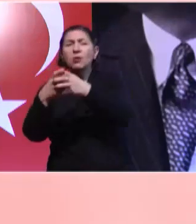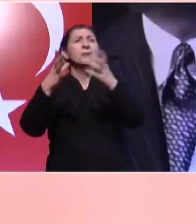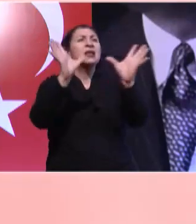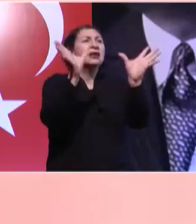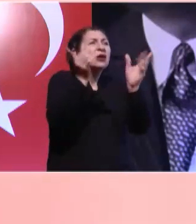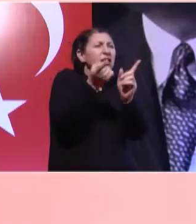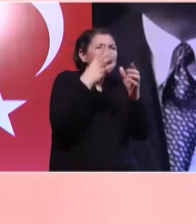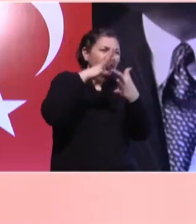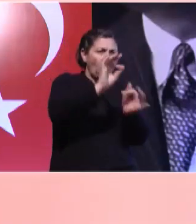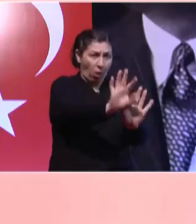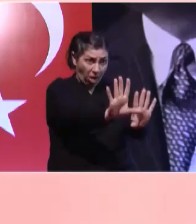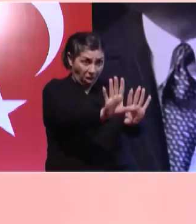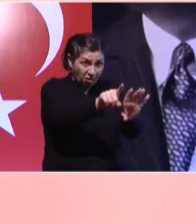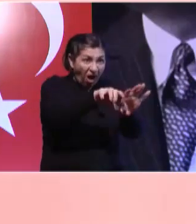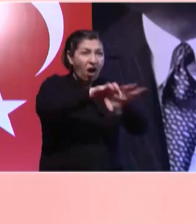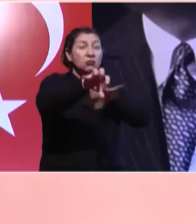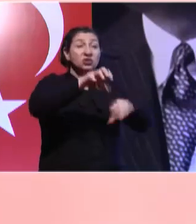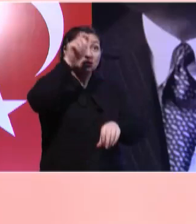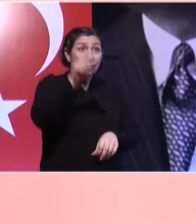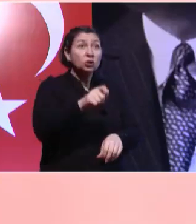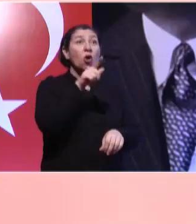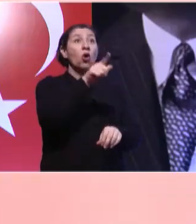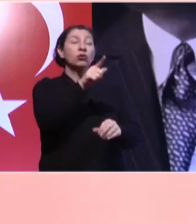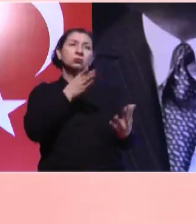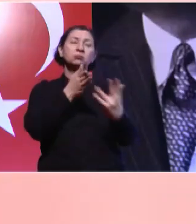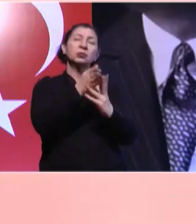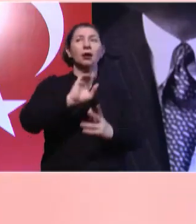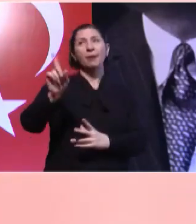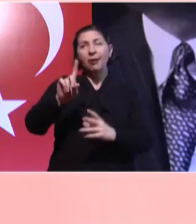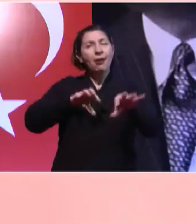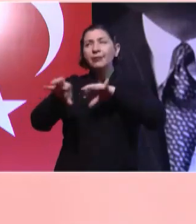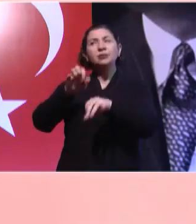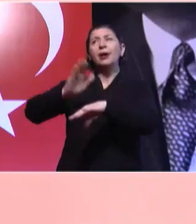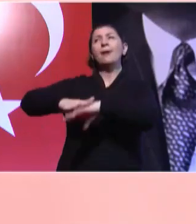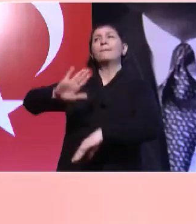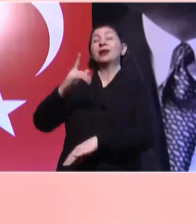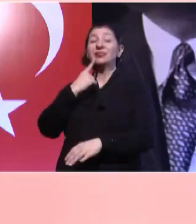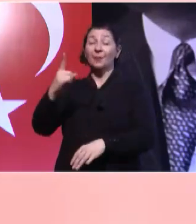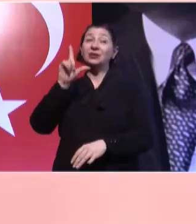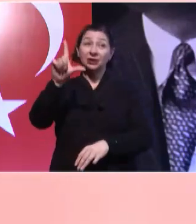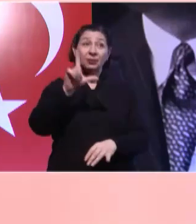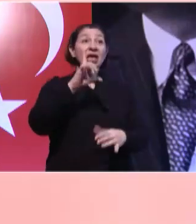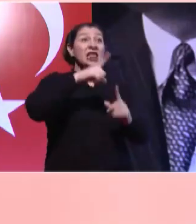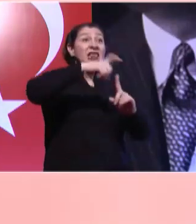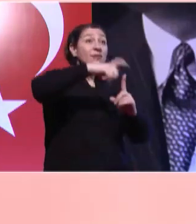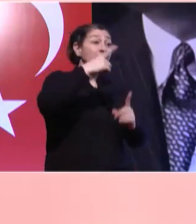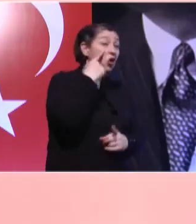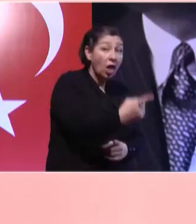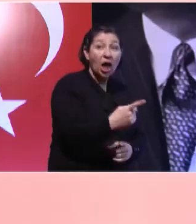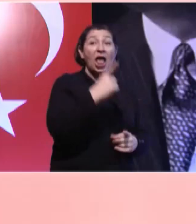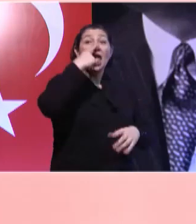ötürü ötekileştiriliyorsa ona müdahale etmeliyiz. Hiç kimse kimliğinden ötürü, inancından